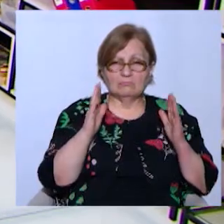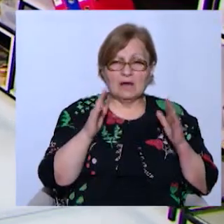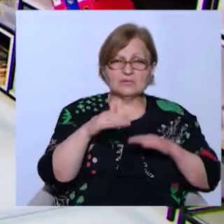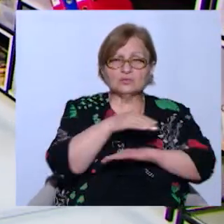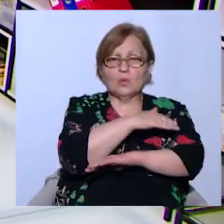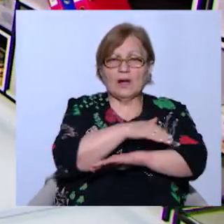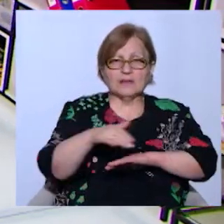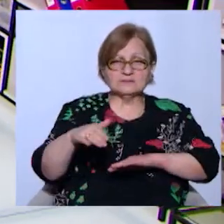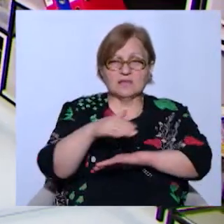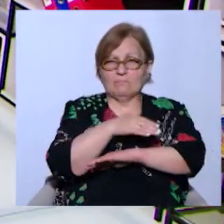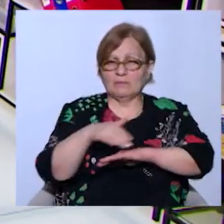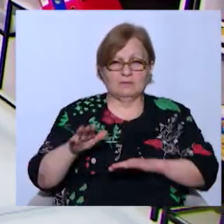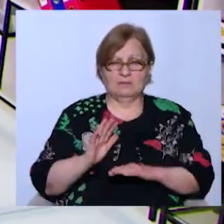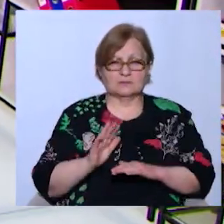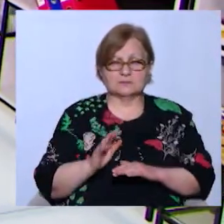ხაზები.